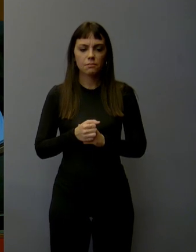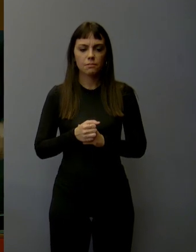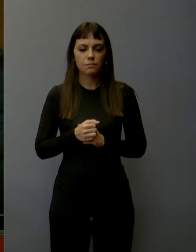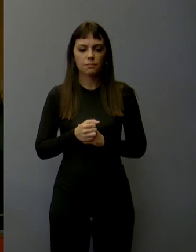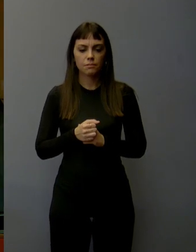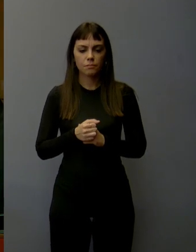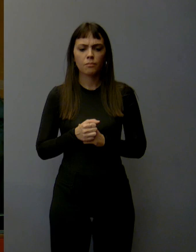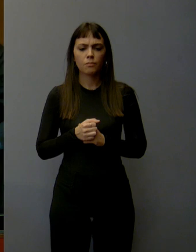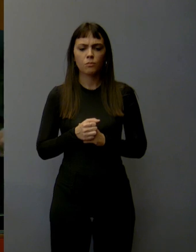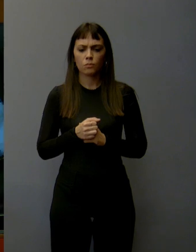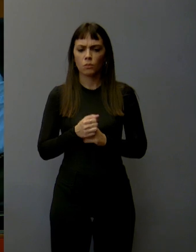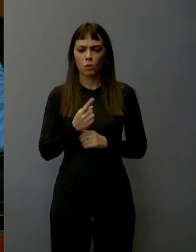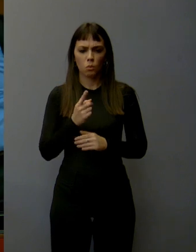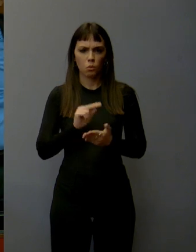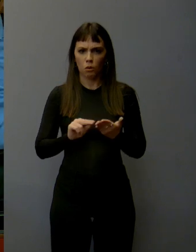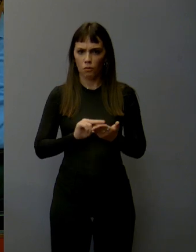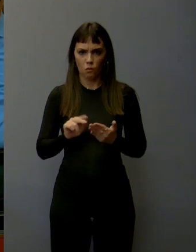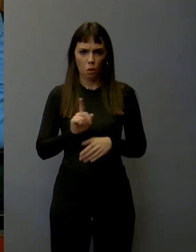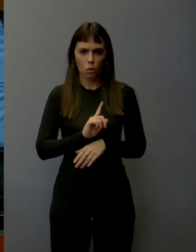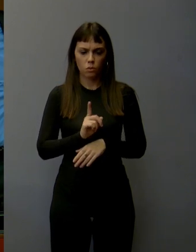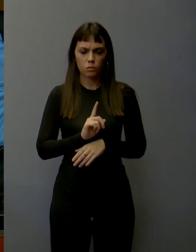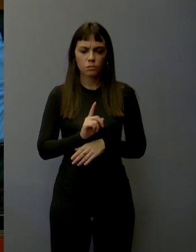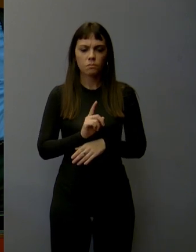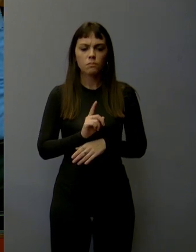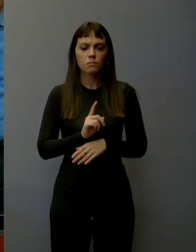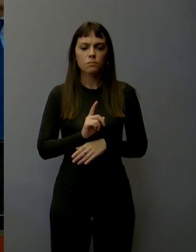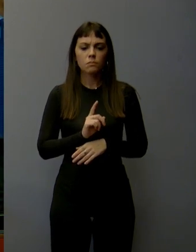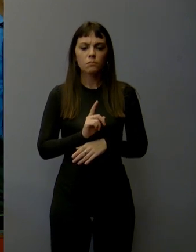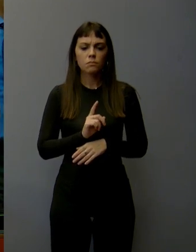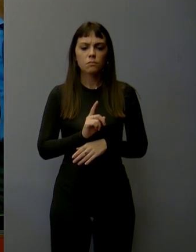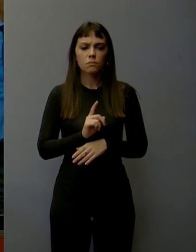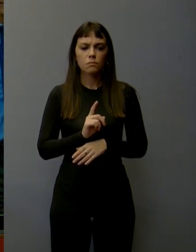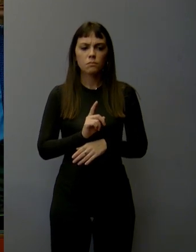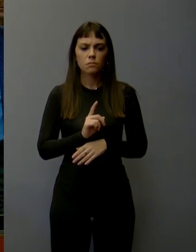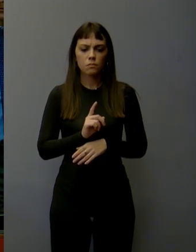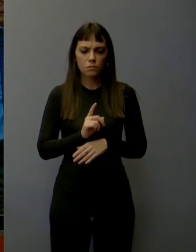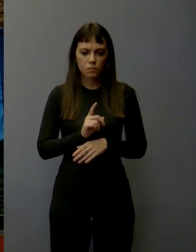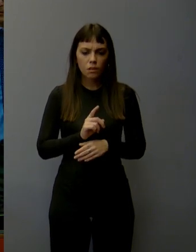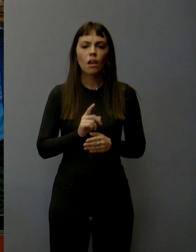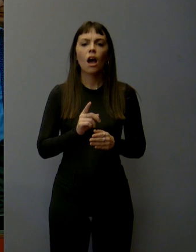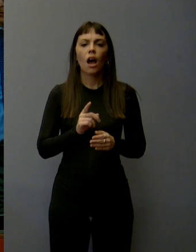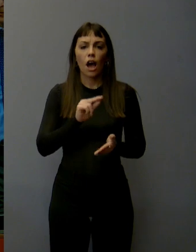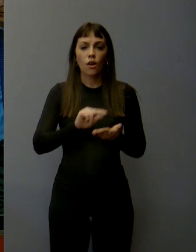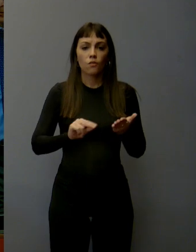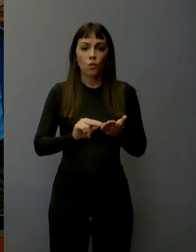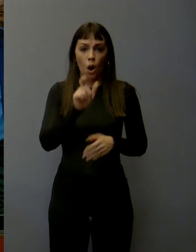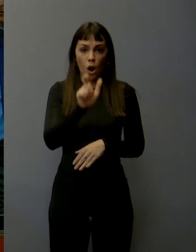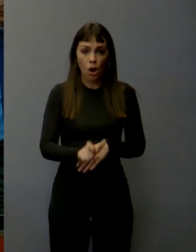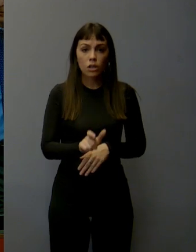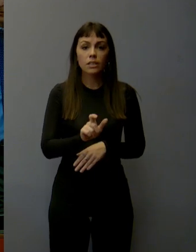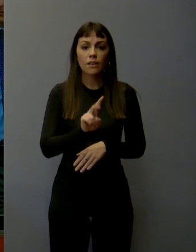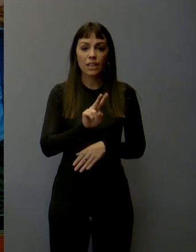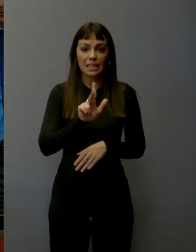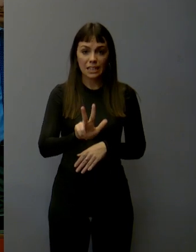22 Ok uno non votante giusto Ok allora votanti 23 uno non